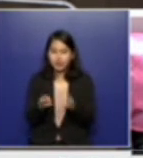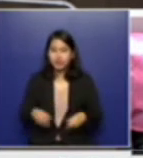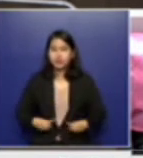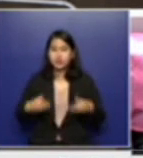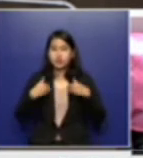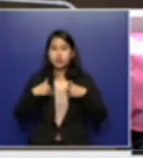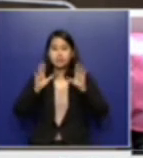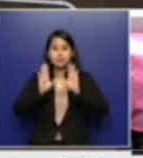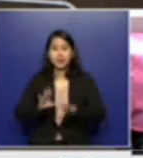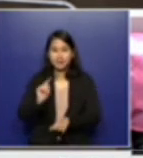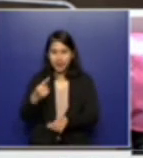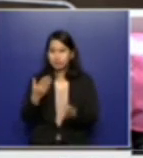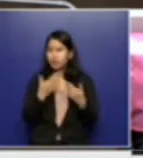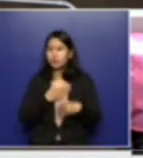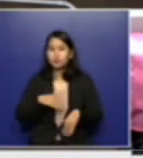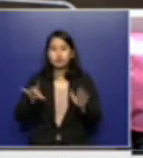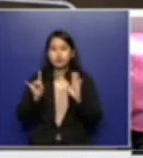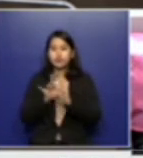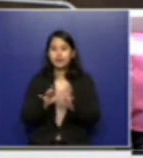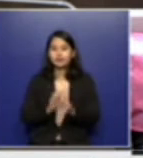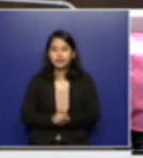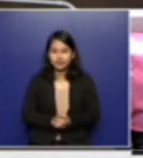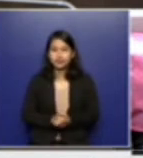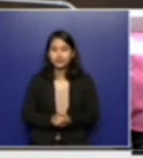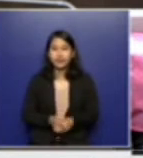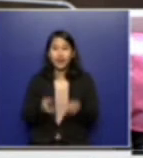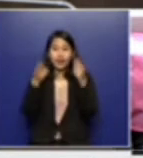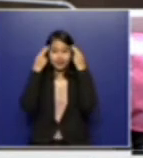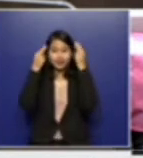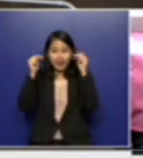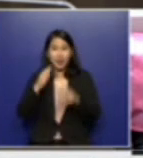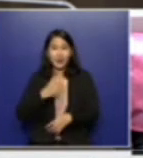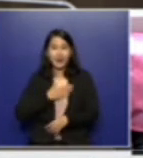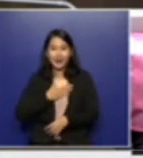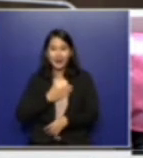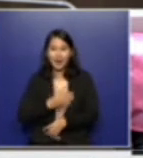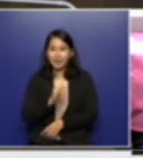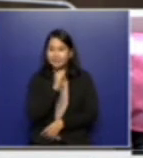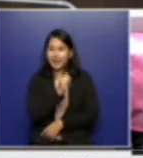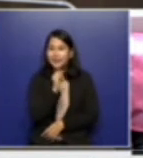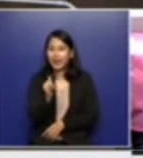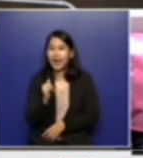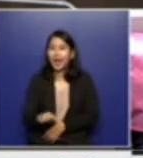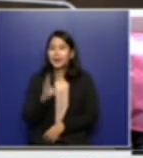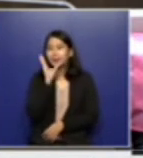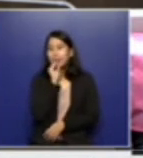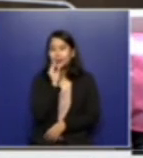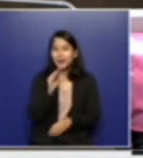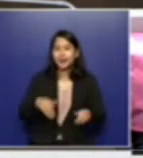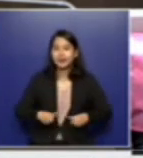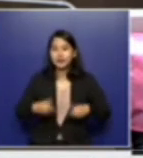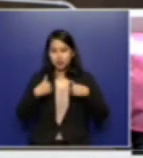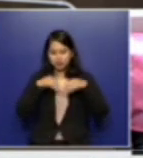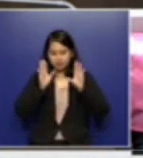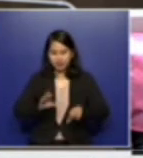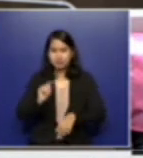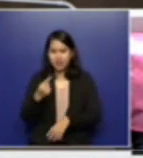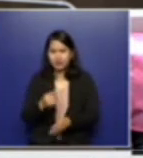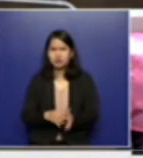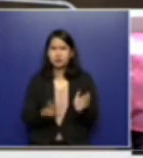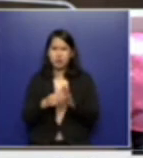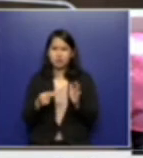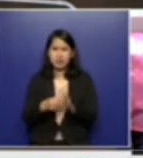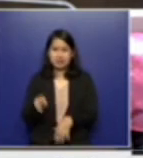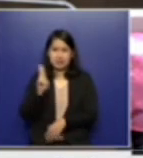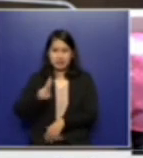ผมขออนุญาตสุดท้ายครับท่านนายกเราเนี่ยฮะไปที่ไหนก็ New Normal New Normal แล้ว New Normal จริงๆแล้วมันใช้